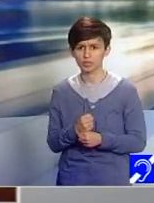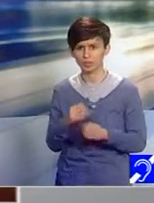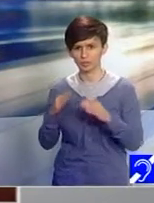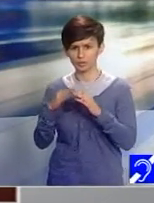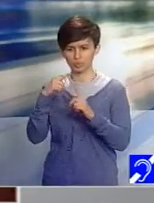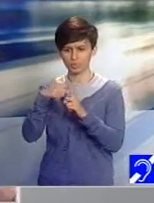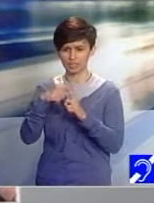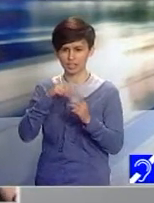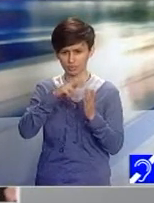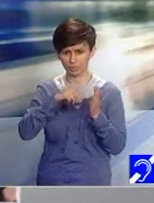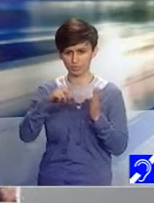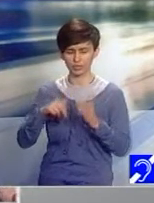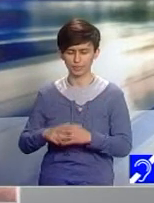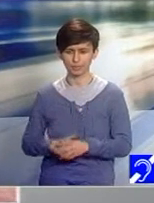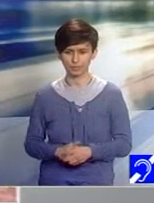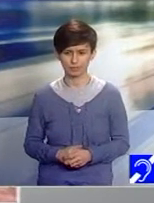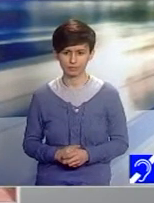Blajennei.